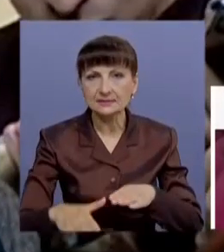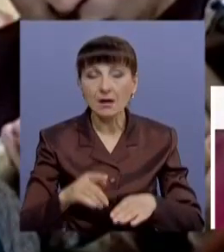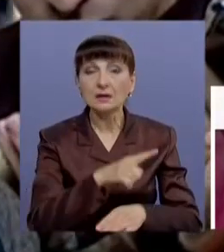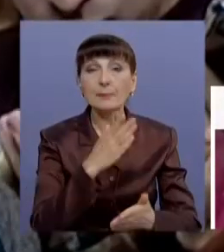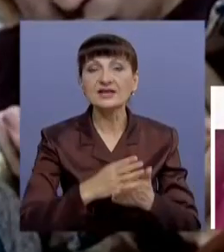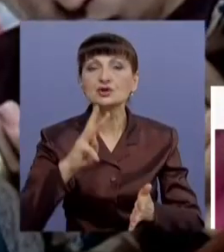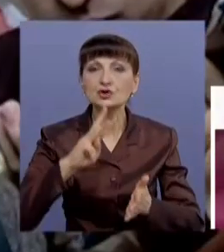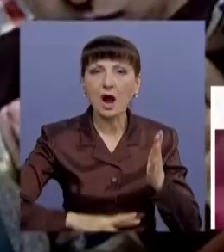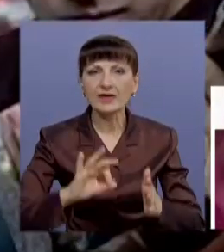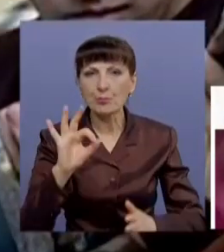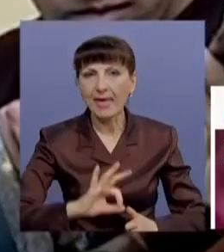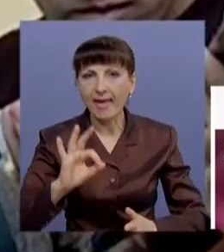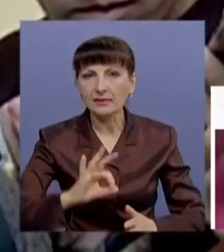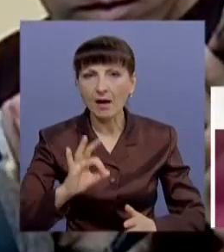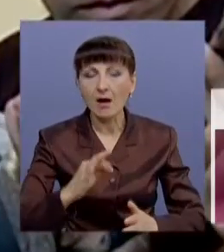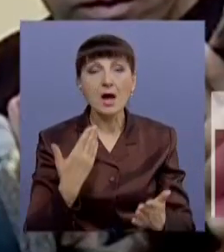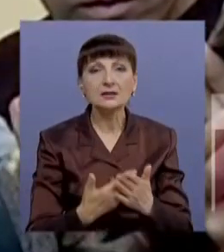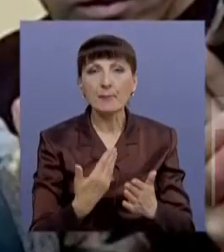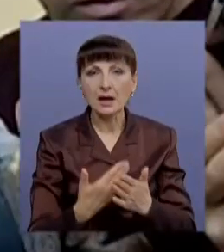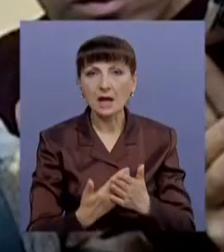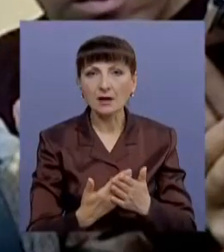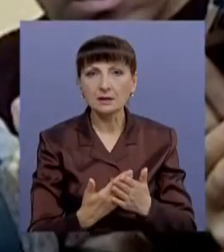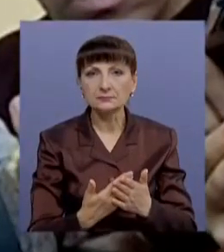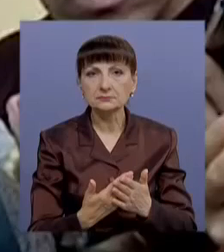есть штрафы и пени. Это порядка